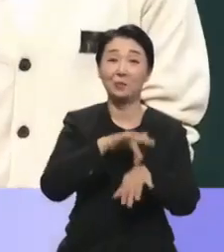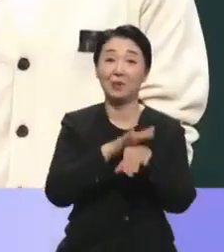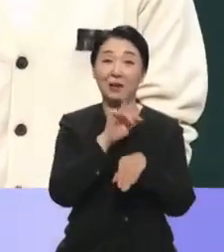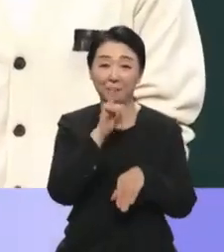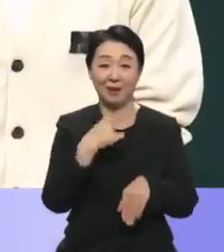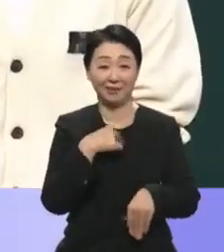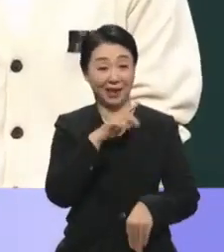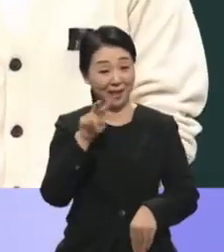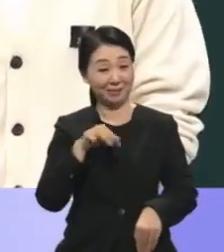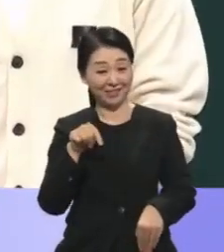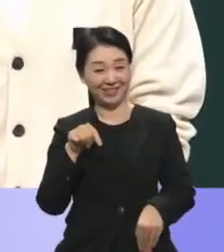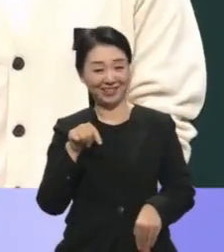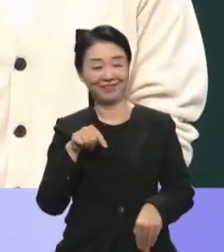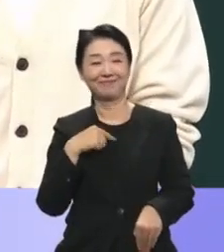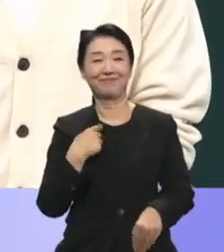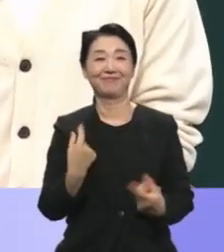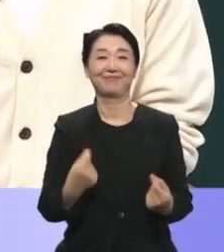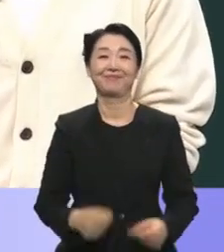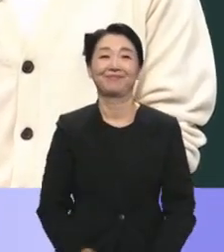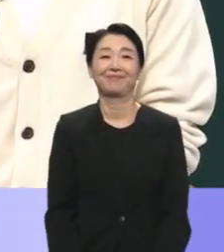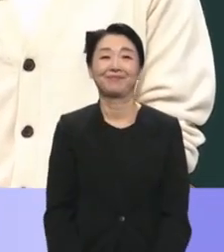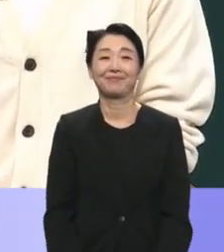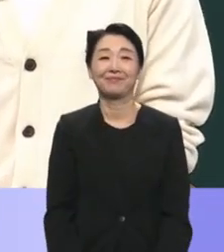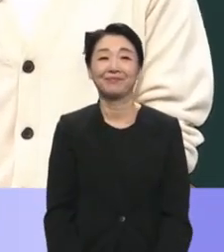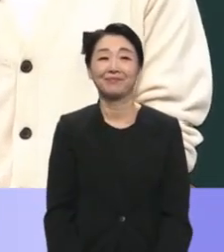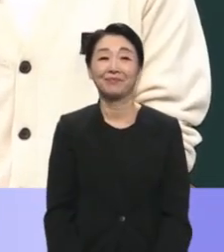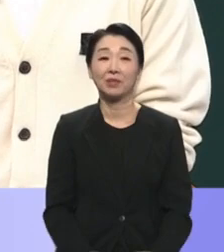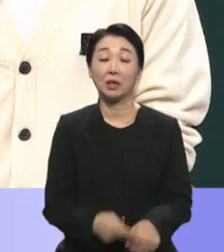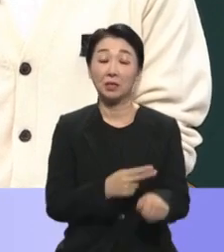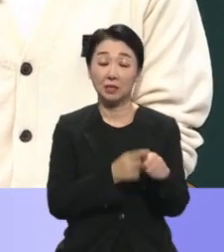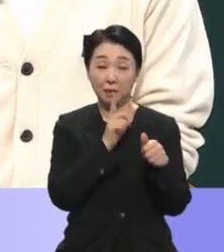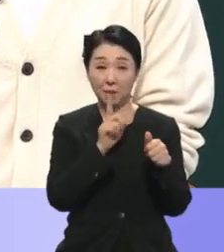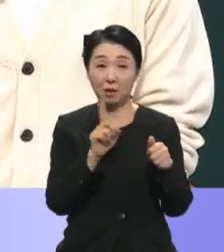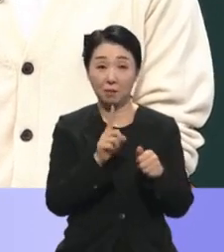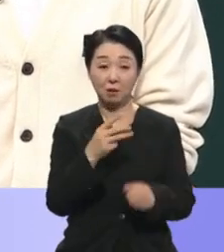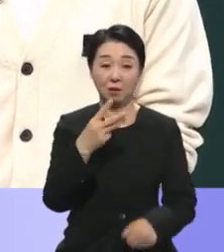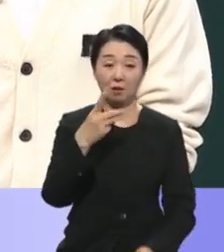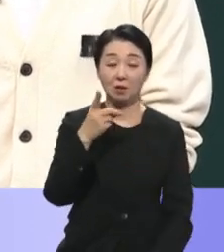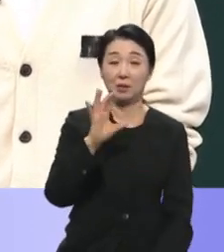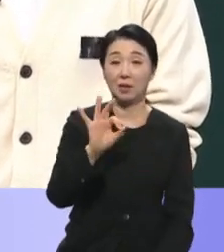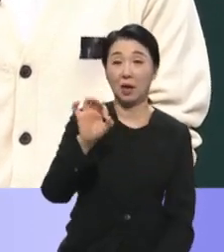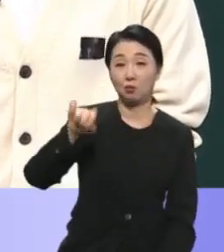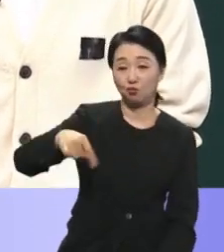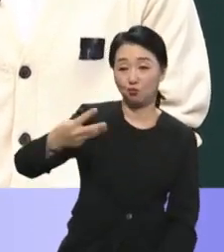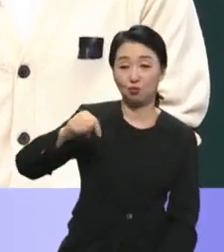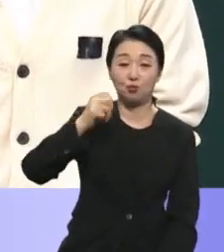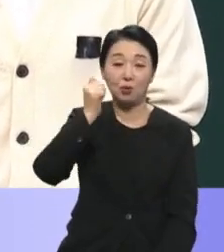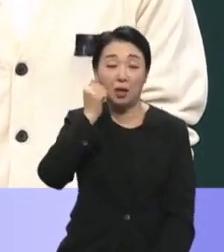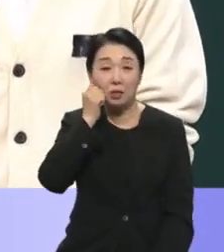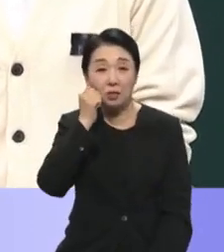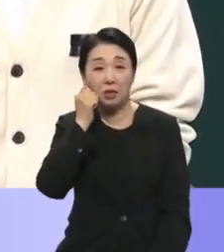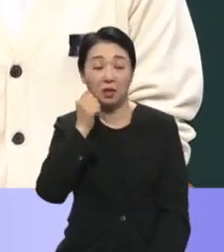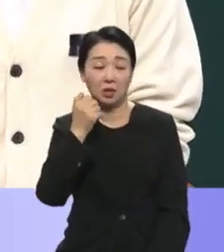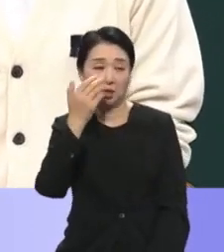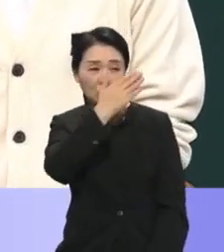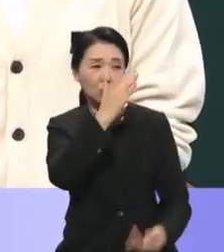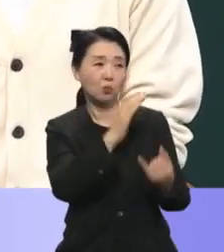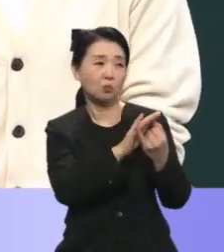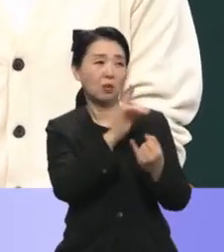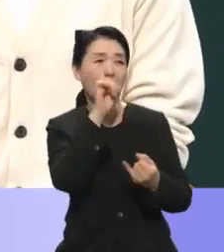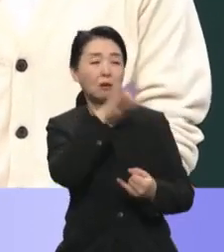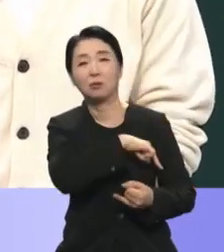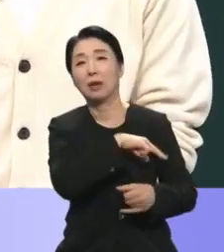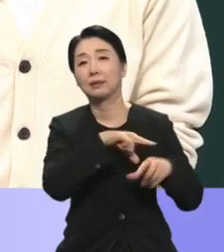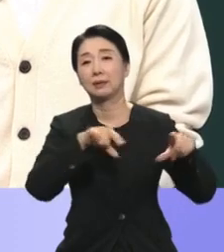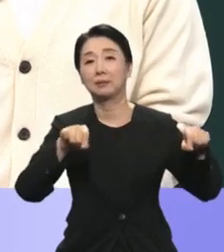네. 근데 이제 많은 의사분 탕후루를 네. 청소년에게 이제 최악의 음식으로 손꼽고 있긴 합니다.